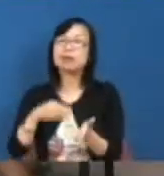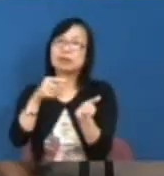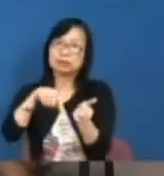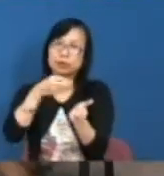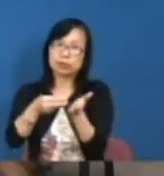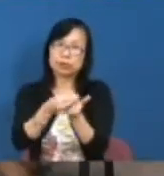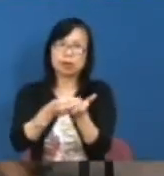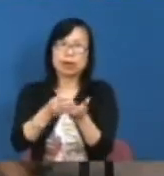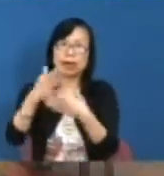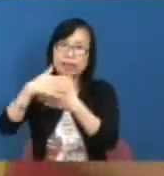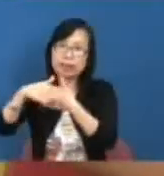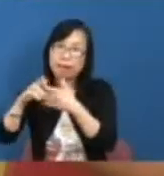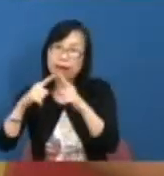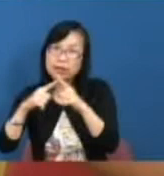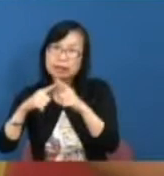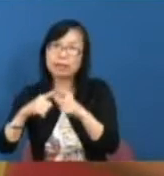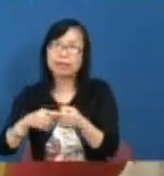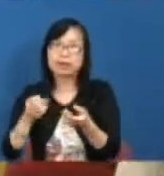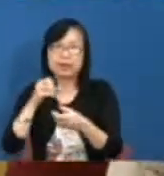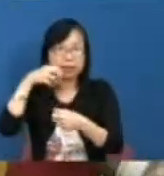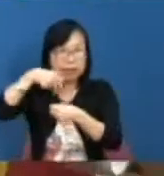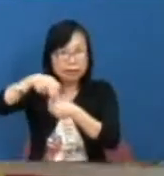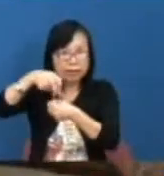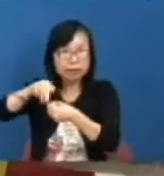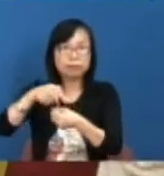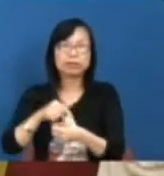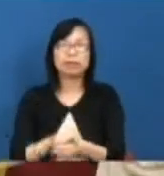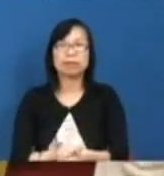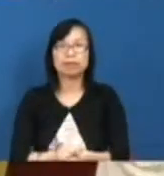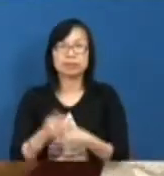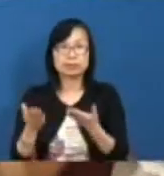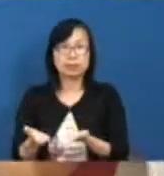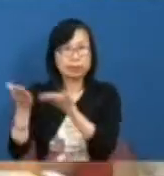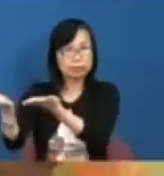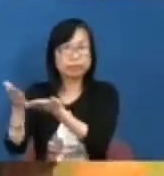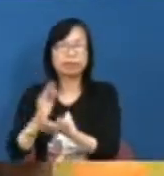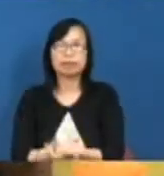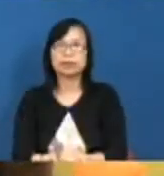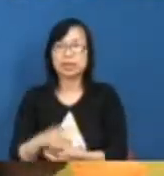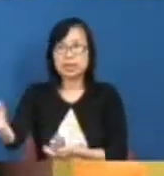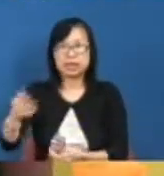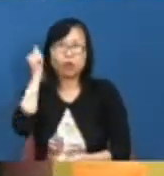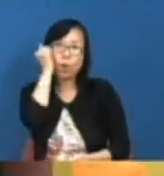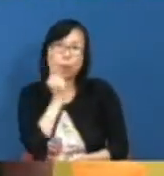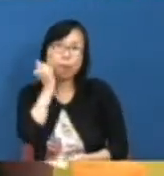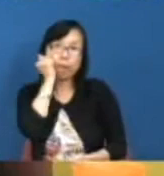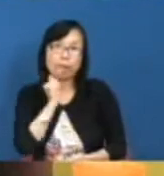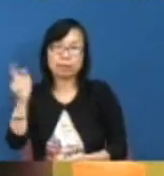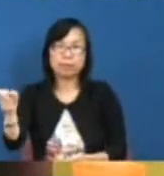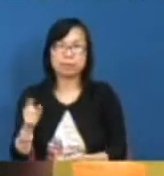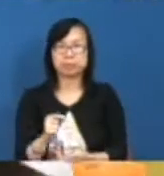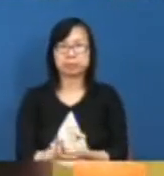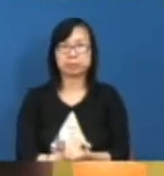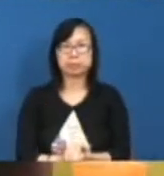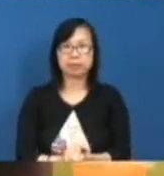客戶提供的，不是我們生安伯做的， 是由客戶提供，即是他們提供的。這位阿伯呢，正話這位阿